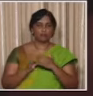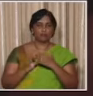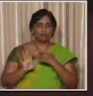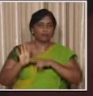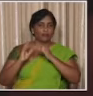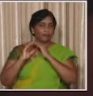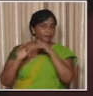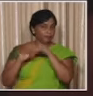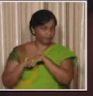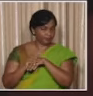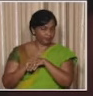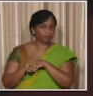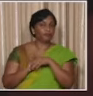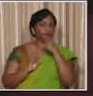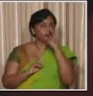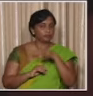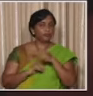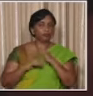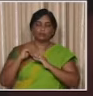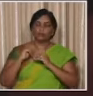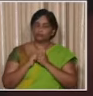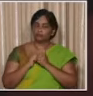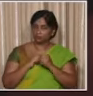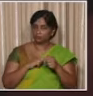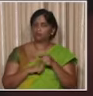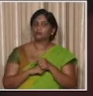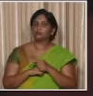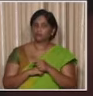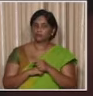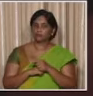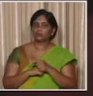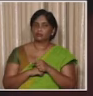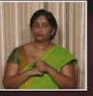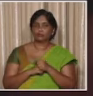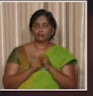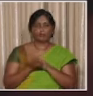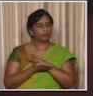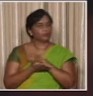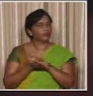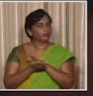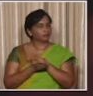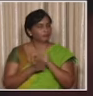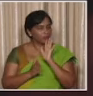කේන්ද්‍රේ. ඒ හින්දා ඒ කටයුතු එකලස් කරගෙන